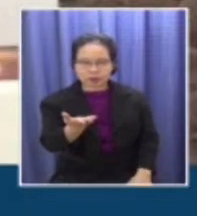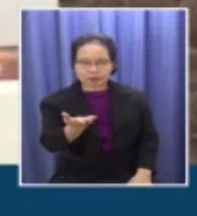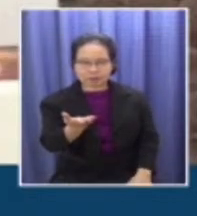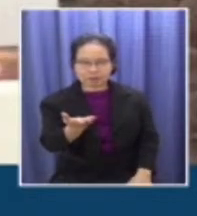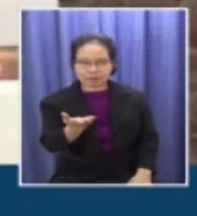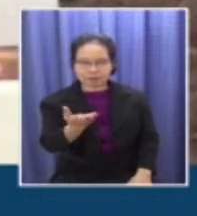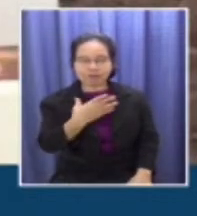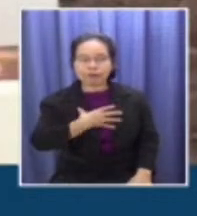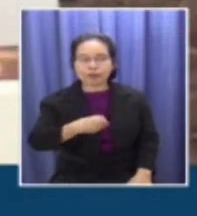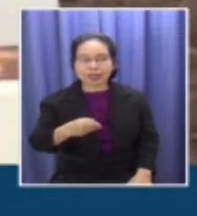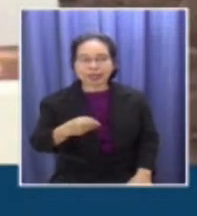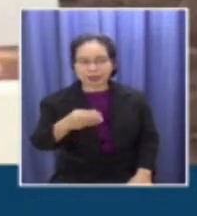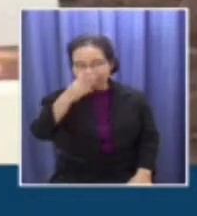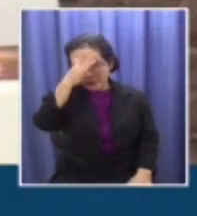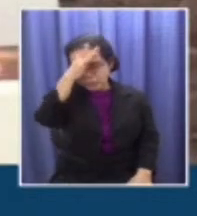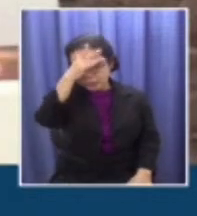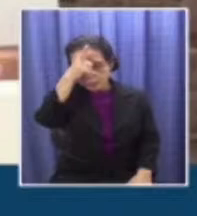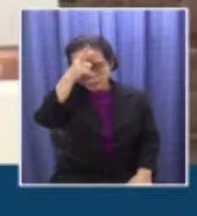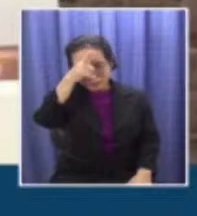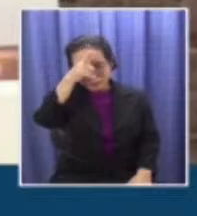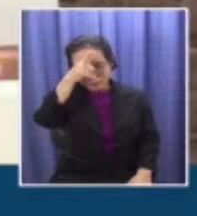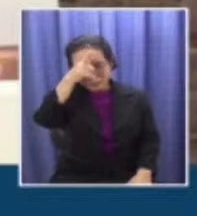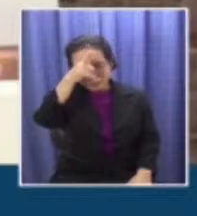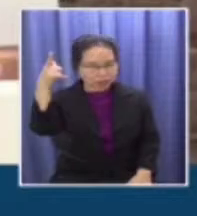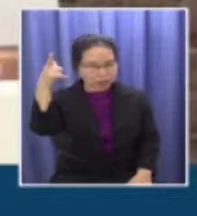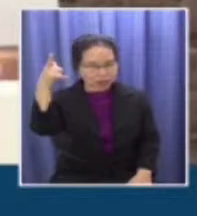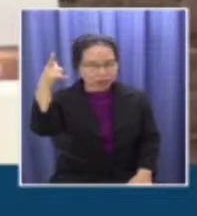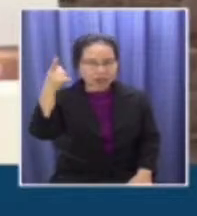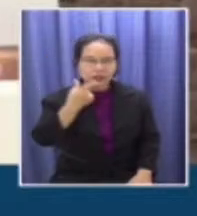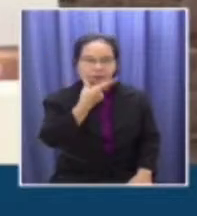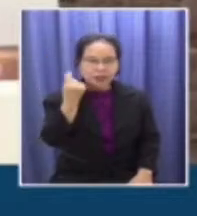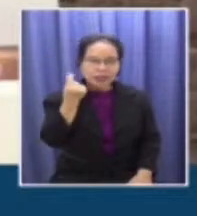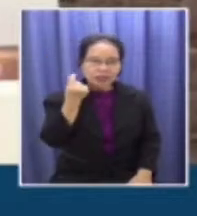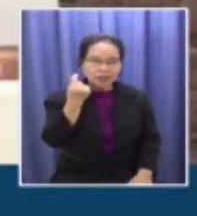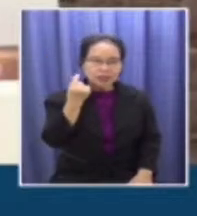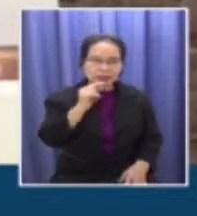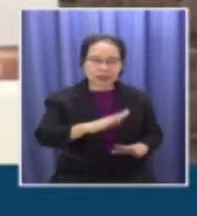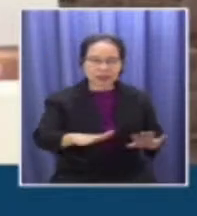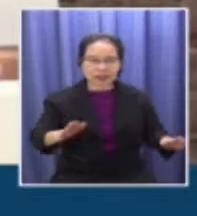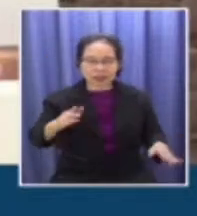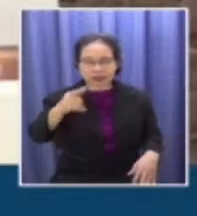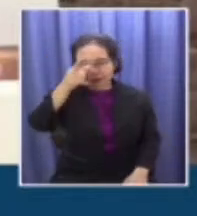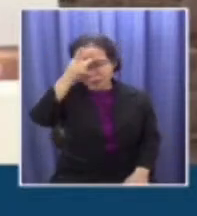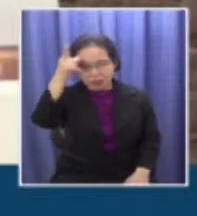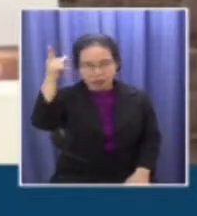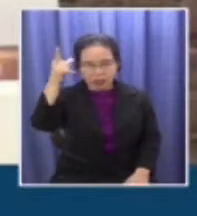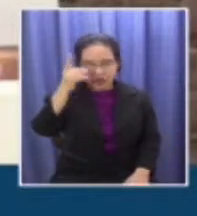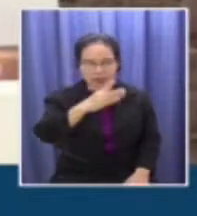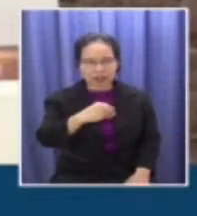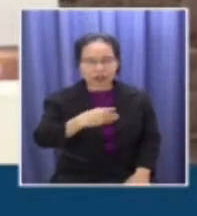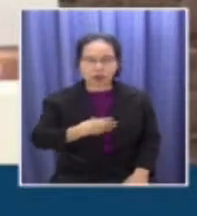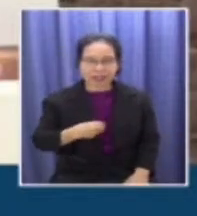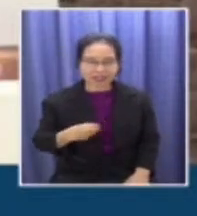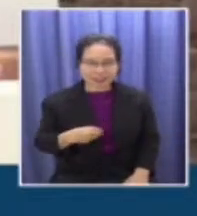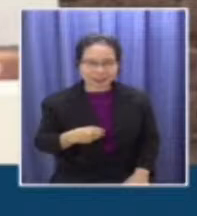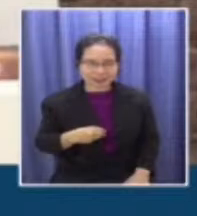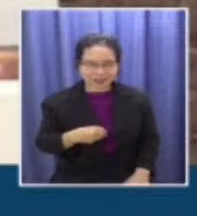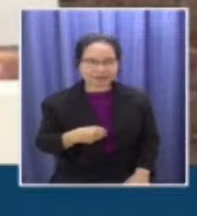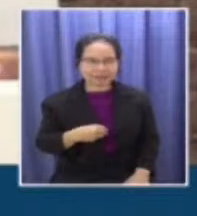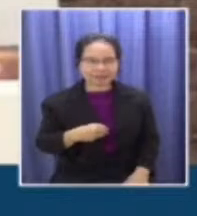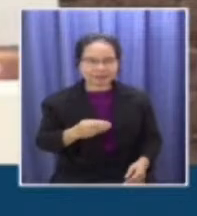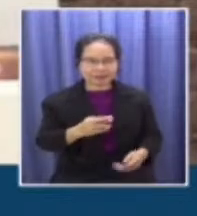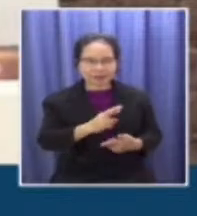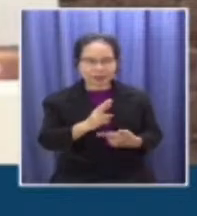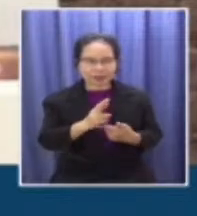na ni na no ne hwene efiri awofo mu sɛ de abɔfra na hwene tie no sɛ na ani tie no efiri awofo